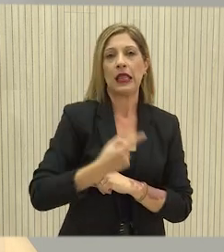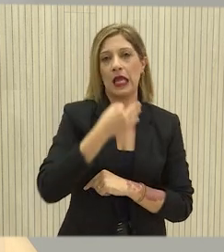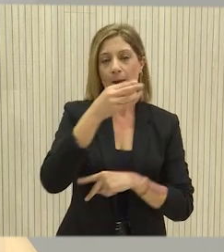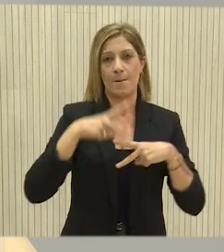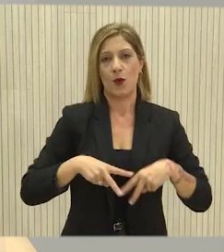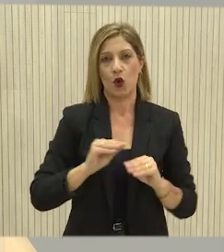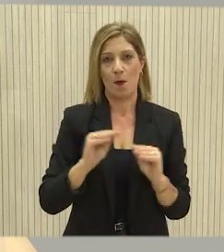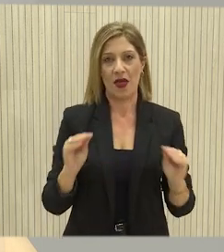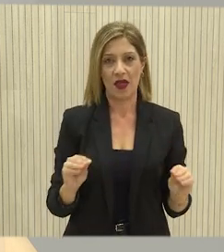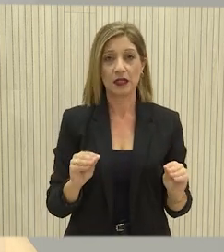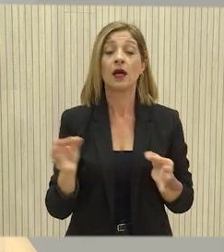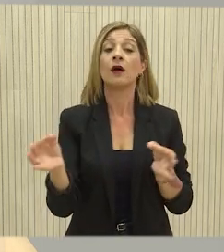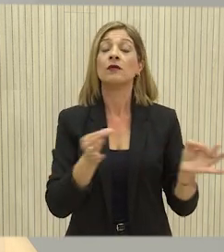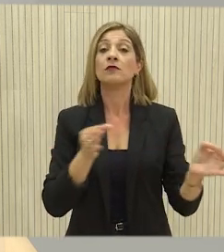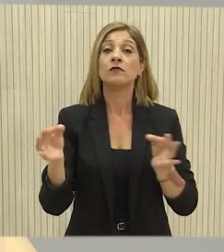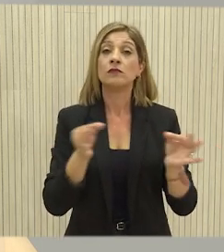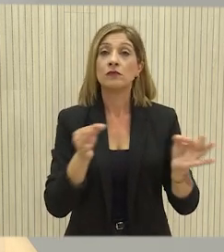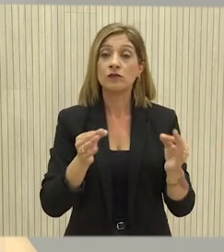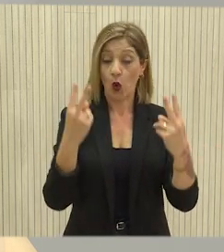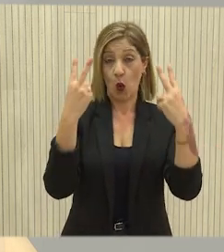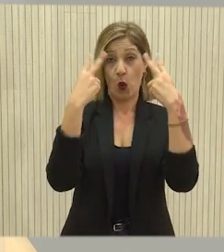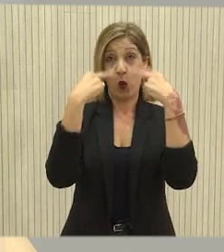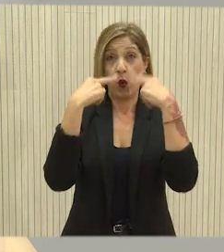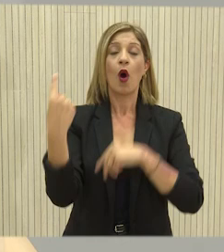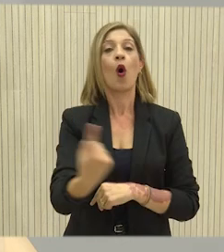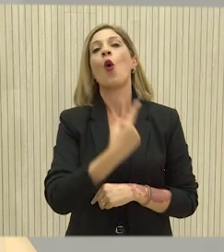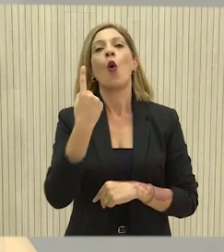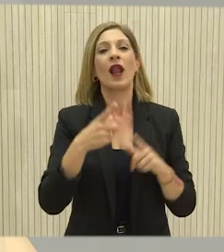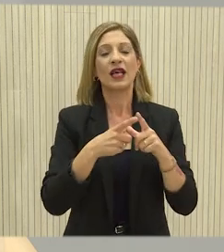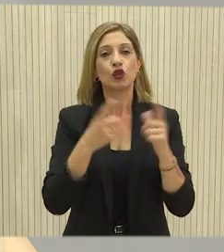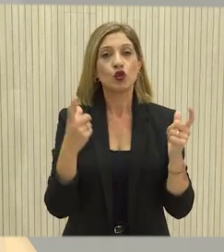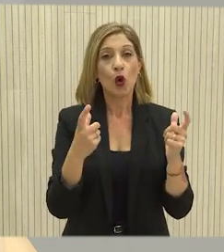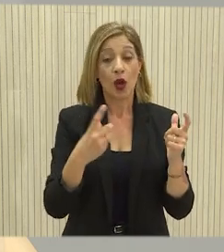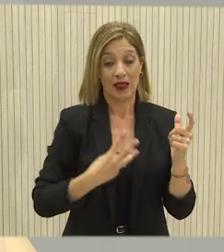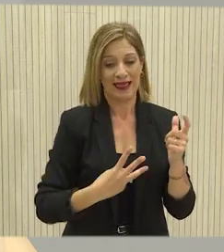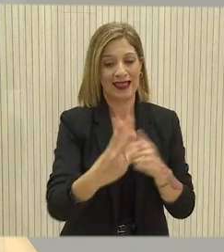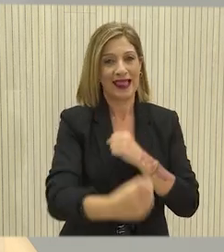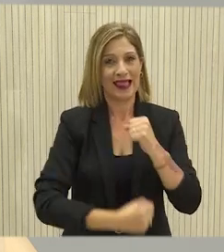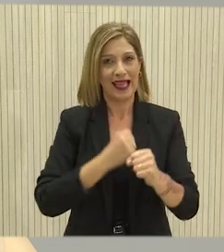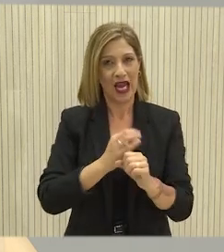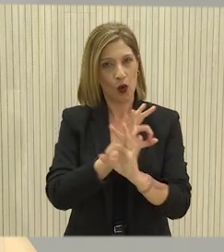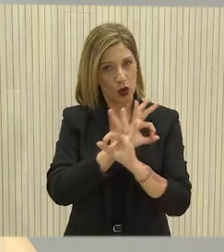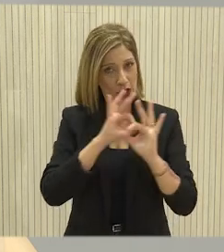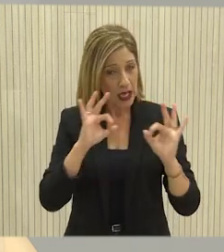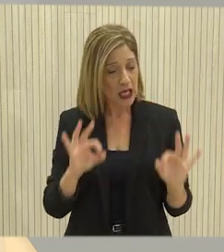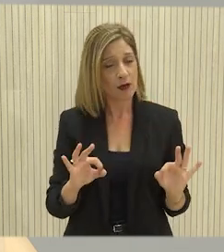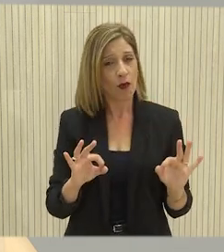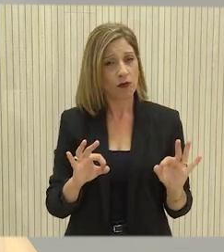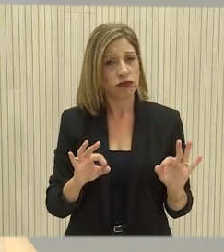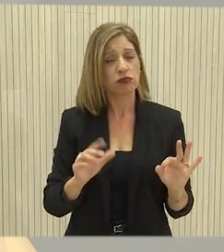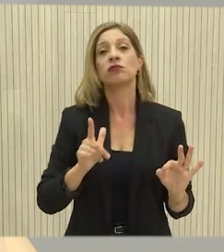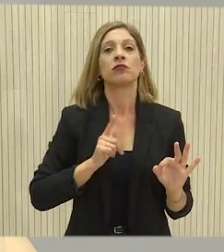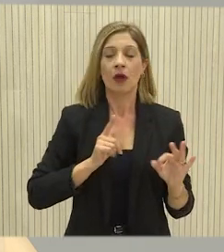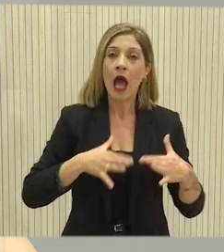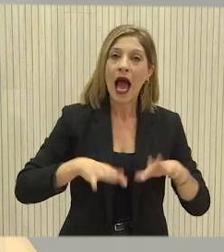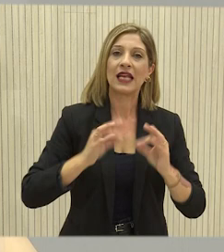Υπουργείο Παιδείας. Ο σχεδιασμός για τοποθέτηση κλιματιστικών σε όλα τα σχολεία σε ορίζοντα τριετίας, όπως ακριβώς έχει ανακοινωθεί, τίθεται